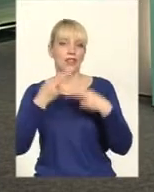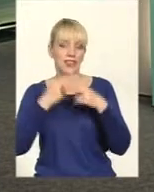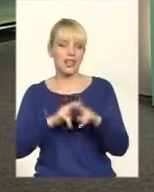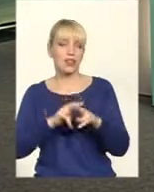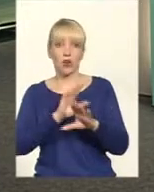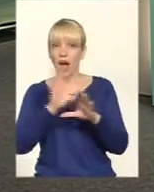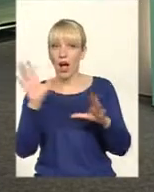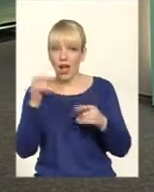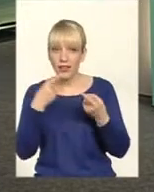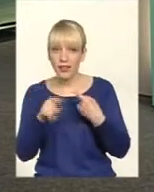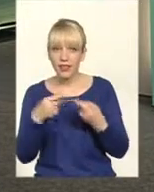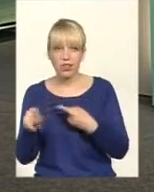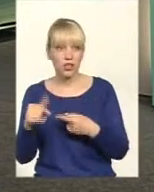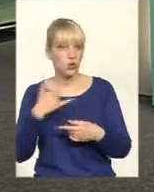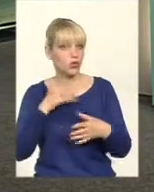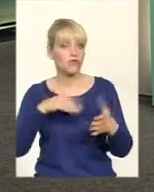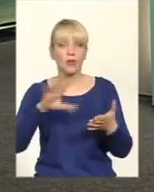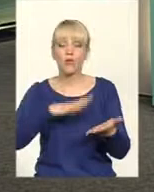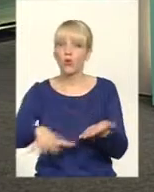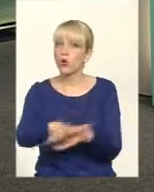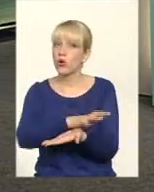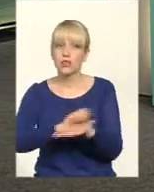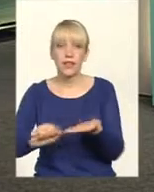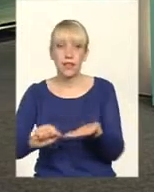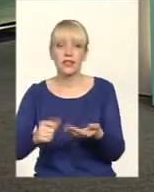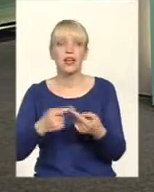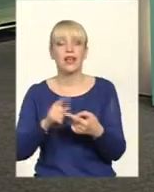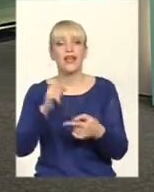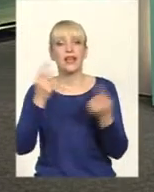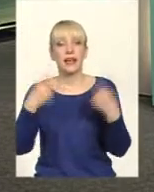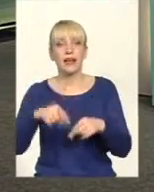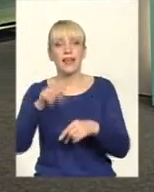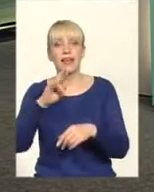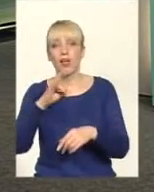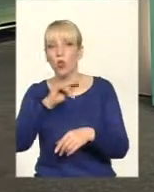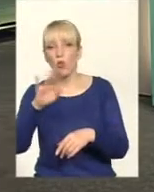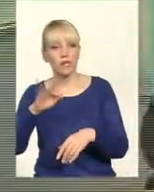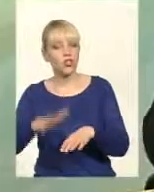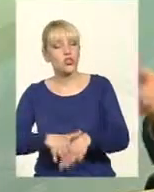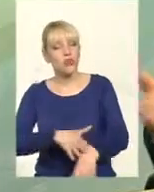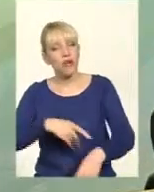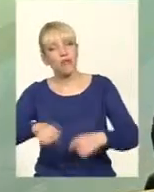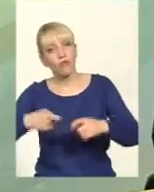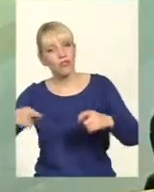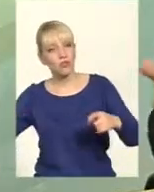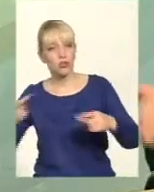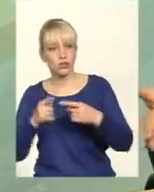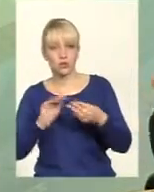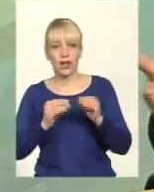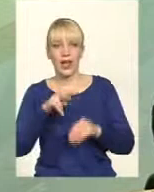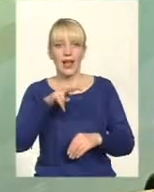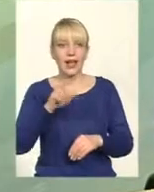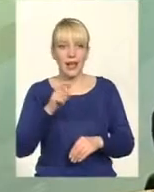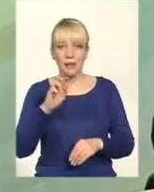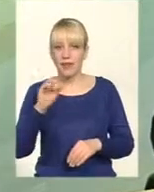А всі інші, нас же все було розвалено. Янукович свідомо відстрочував цю проблему. У нас же Лебедєв і